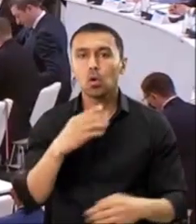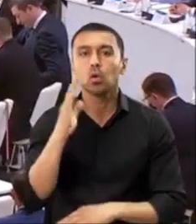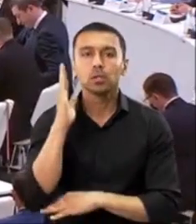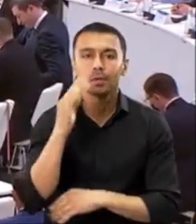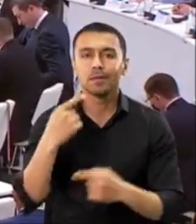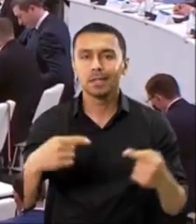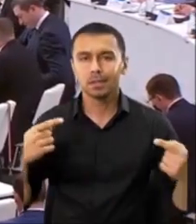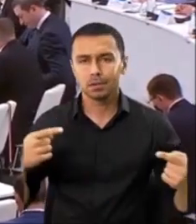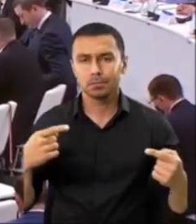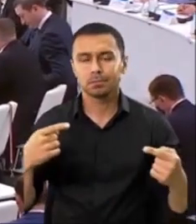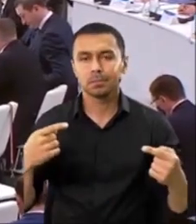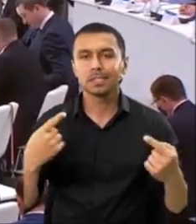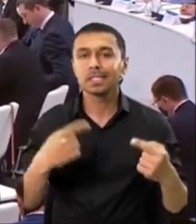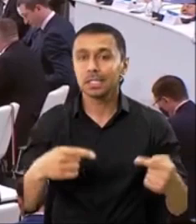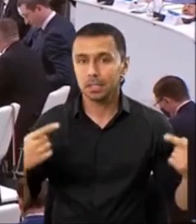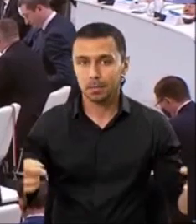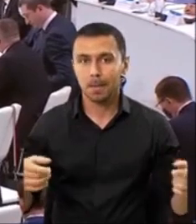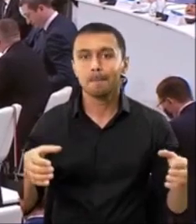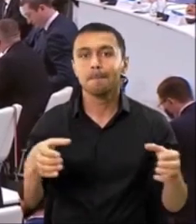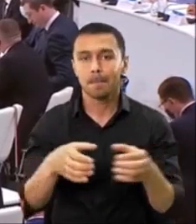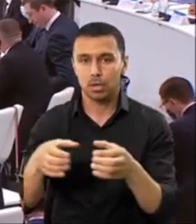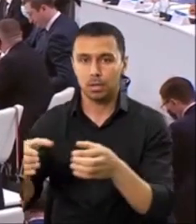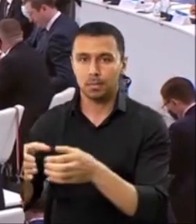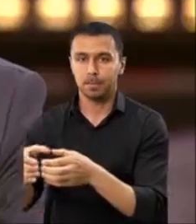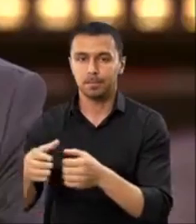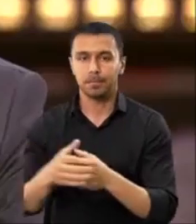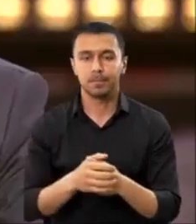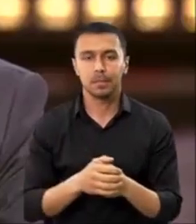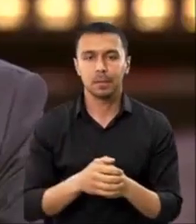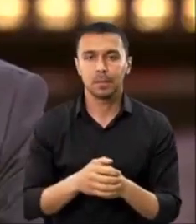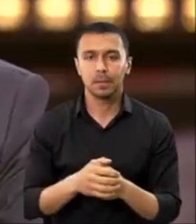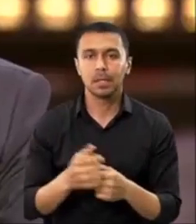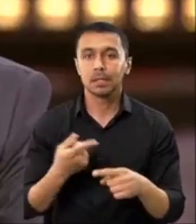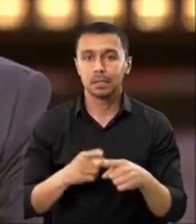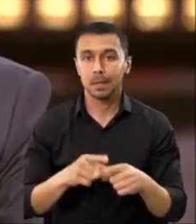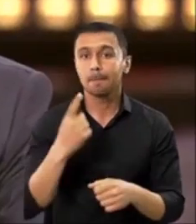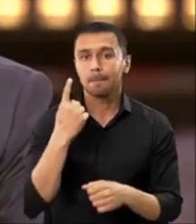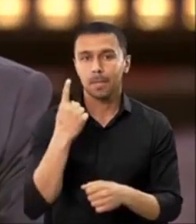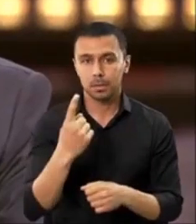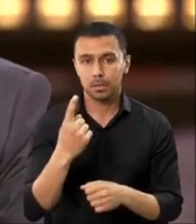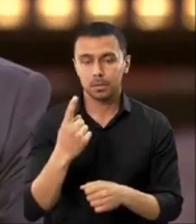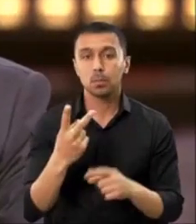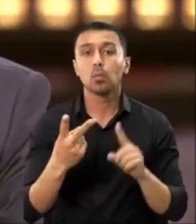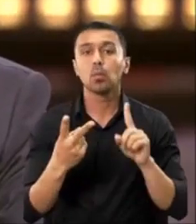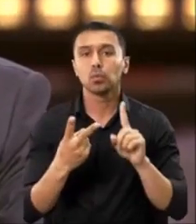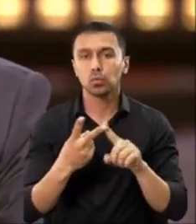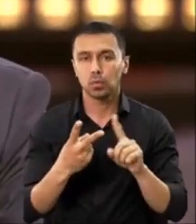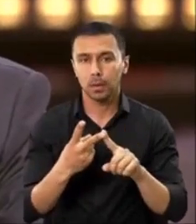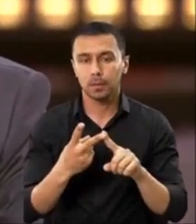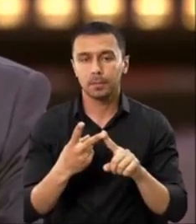із іншими партіями. Це перше. По-друге,